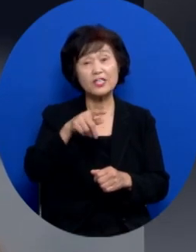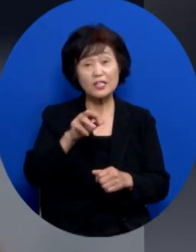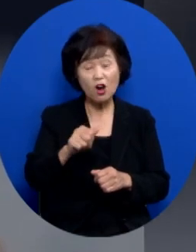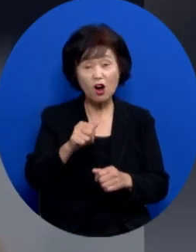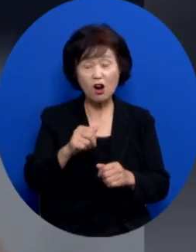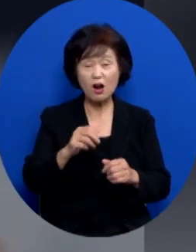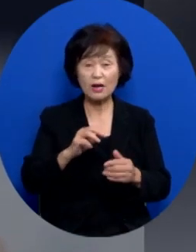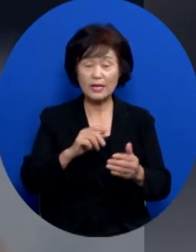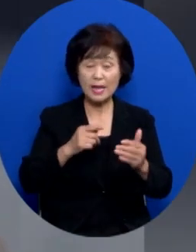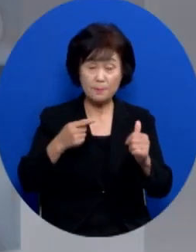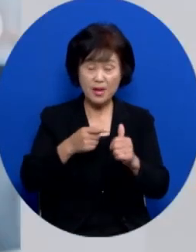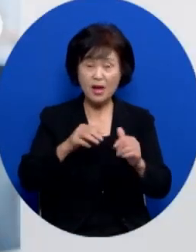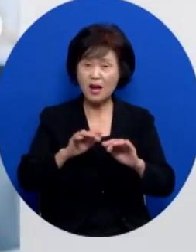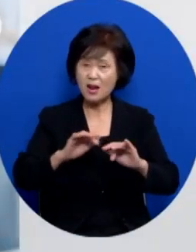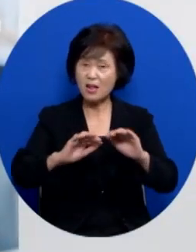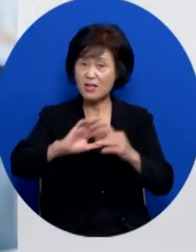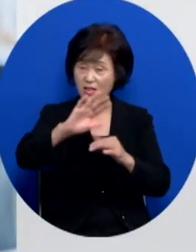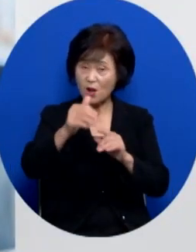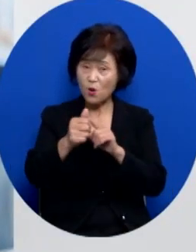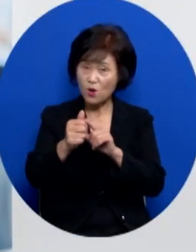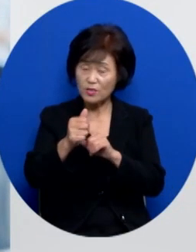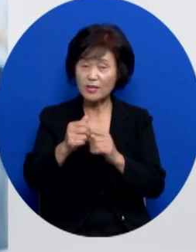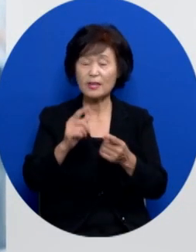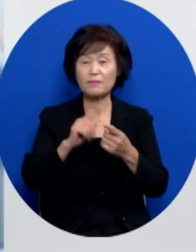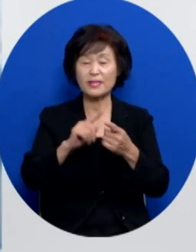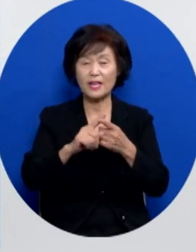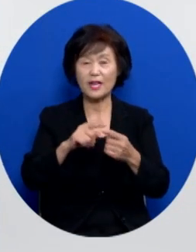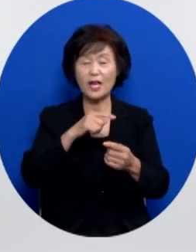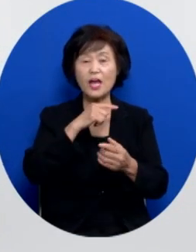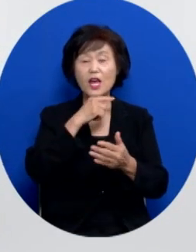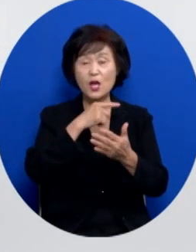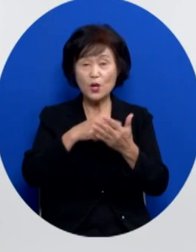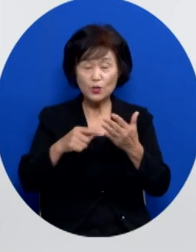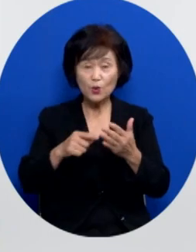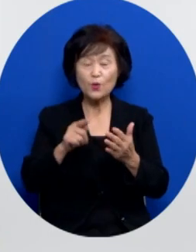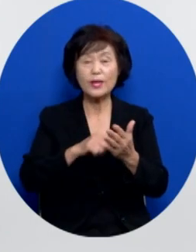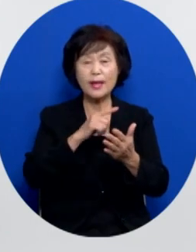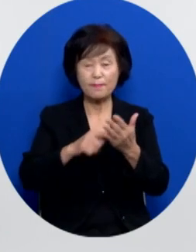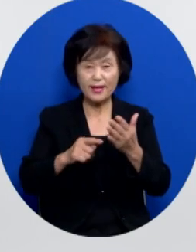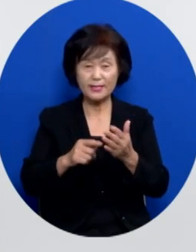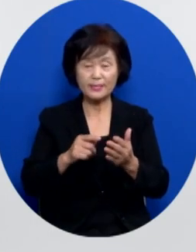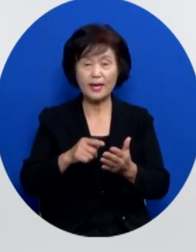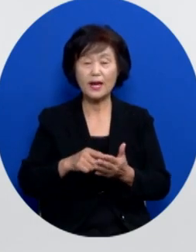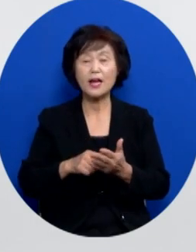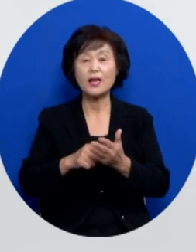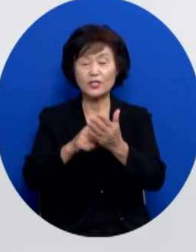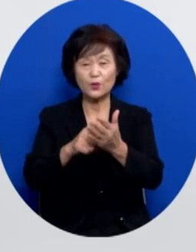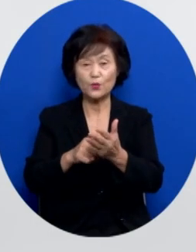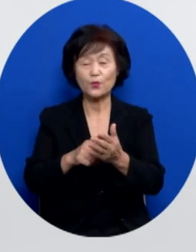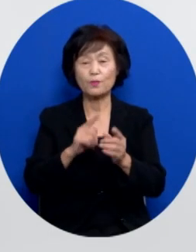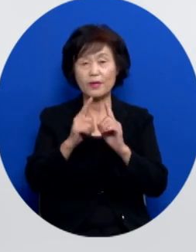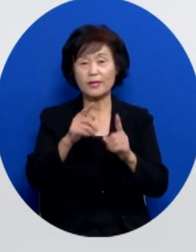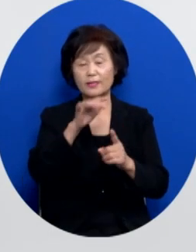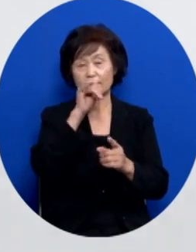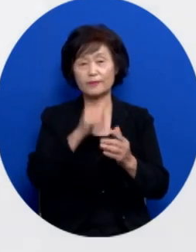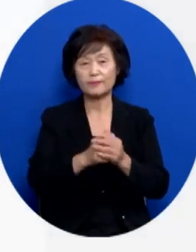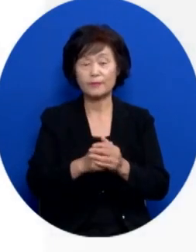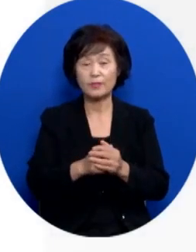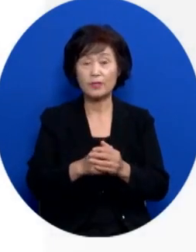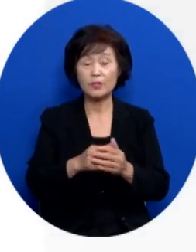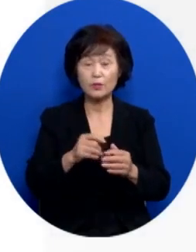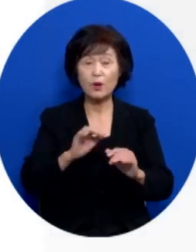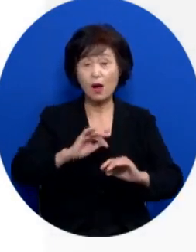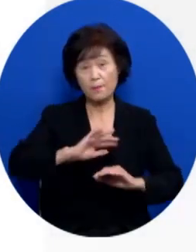게시자를 상대로 민사법상 불법 행위에 따르는 손해배상 청구 소송을 제기했다고 밝혔습니다. 또 살인 예고글 게시에